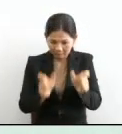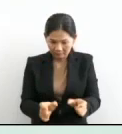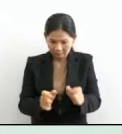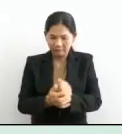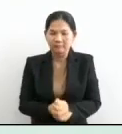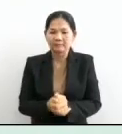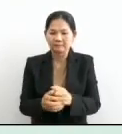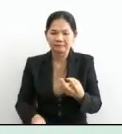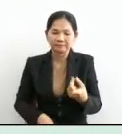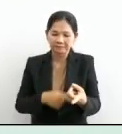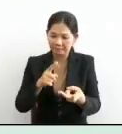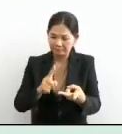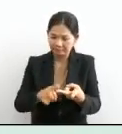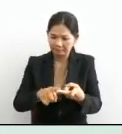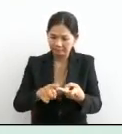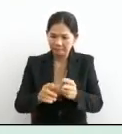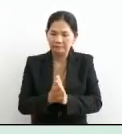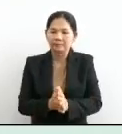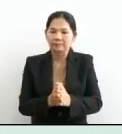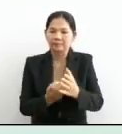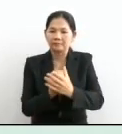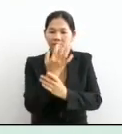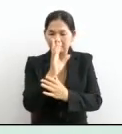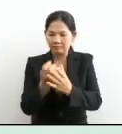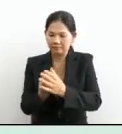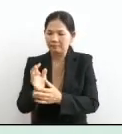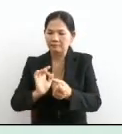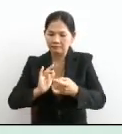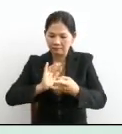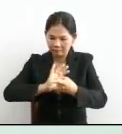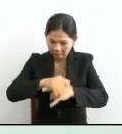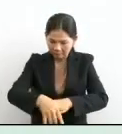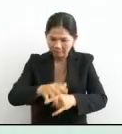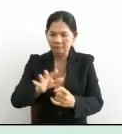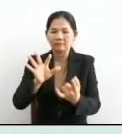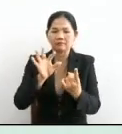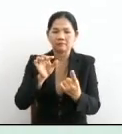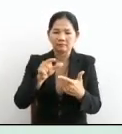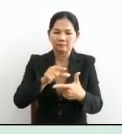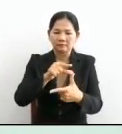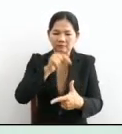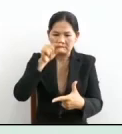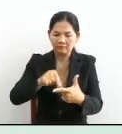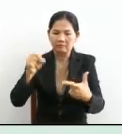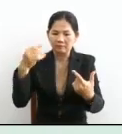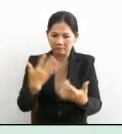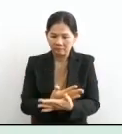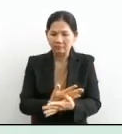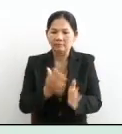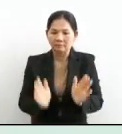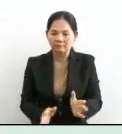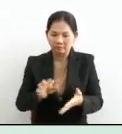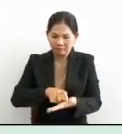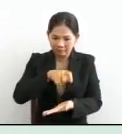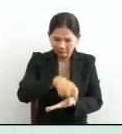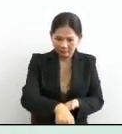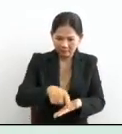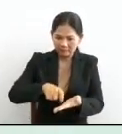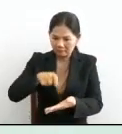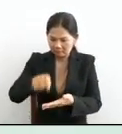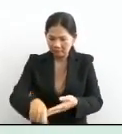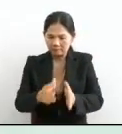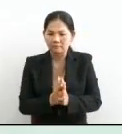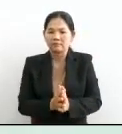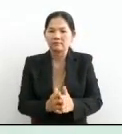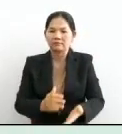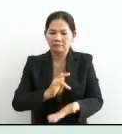Rồi ập tìm phí, đâm đầm lồng mí, chia chùm rơ thầm mấy rồi bỏ cá sẽ có, đâm bấy